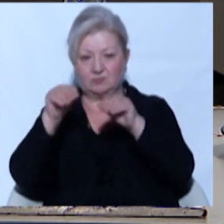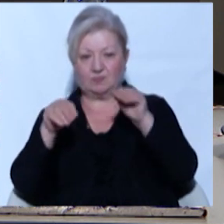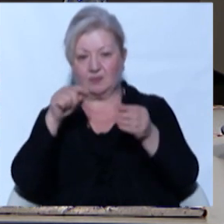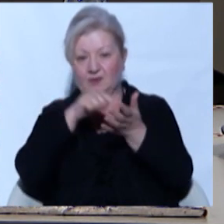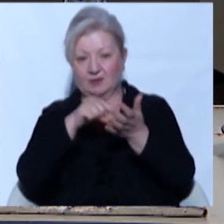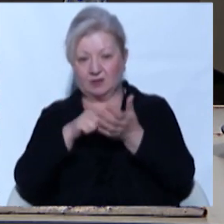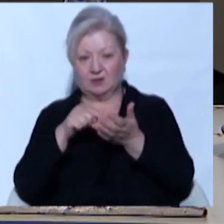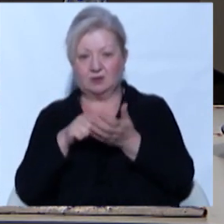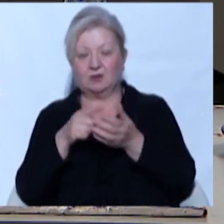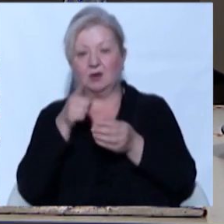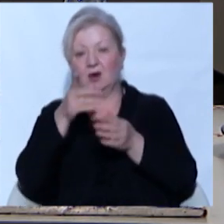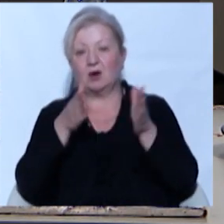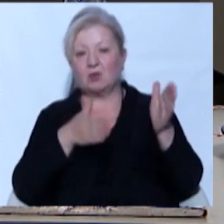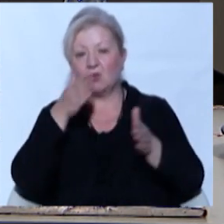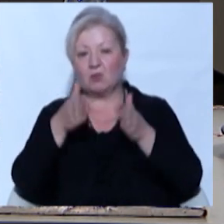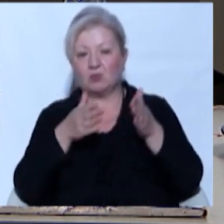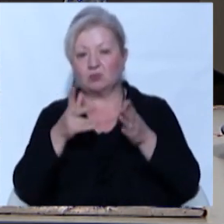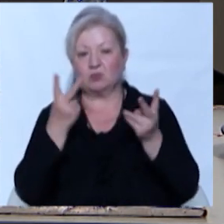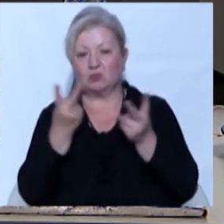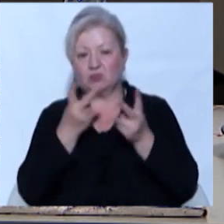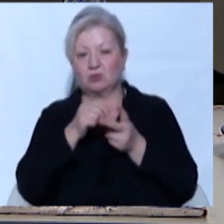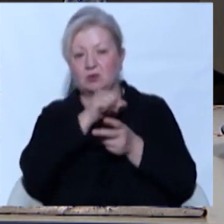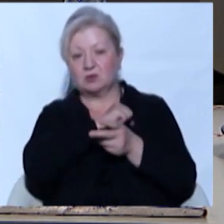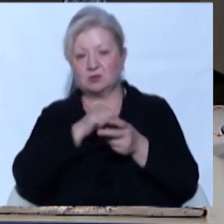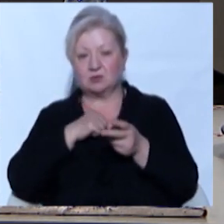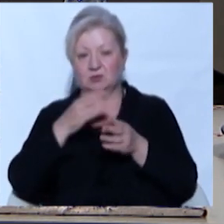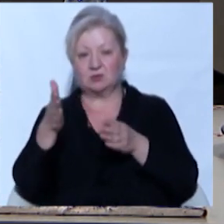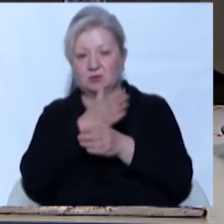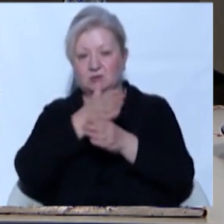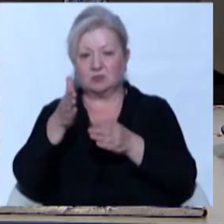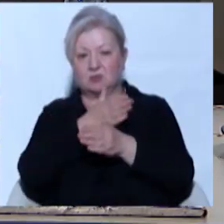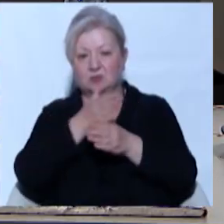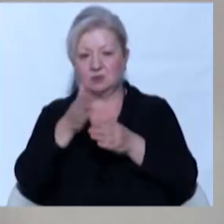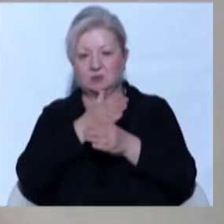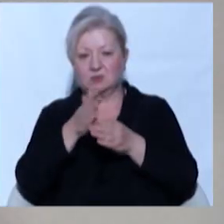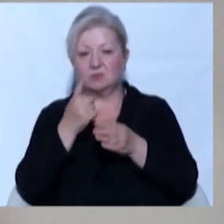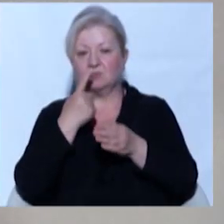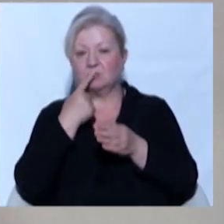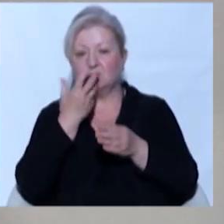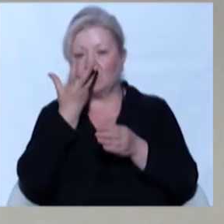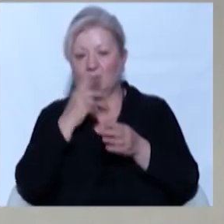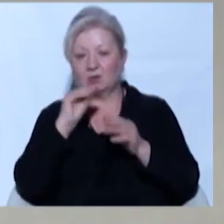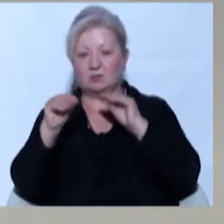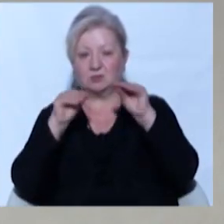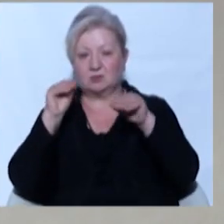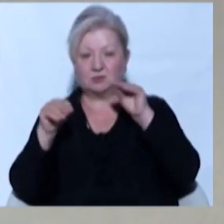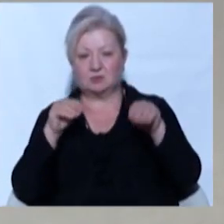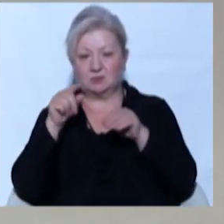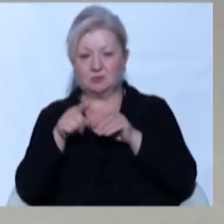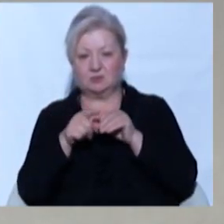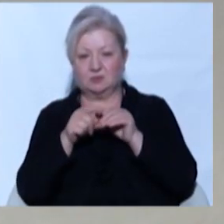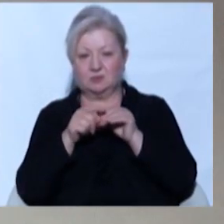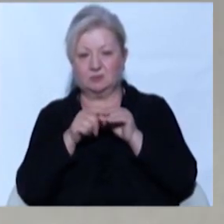აი ამ წერტილში. რობოტმა უნდა ისინი დაახარისხოს ფერის მიხედვით. მოვათავსოთ ობიექტი ფერის